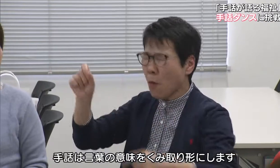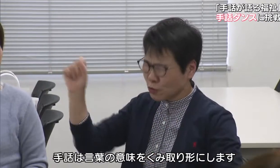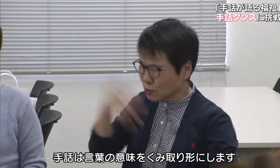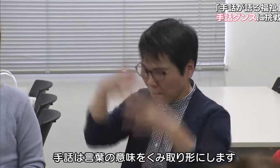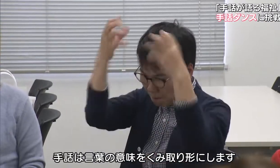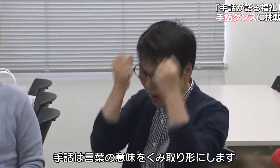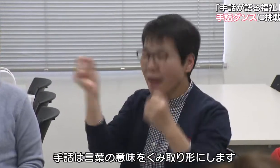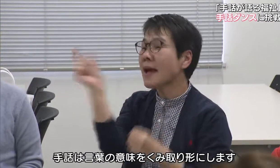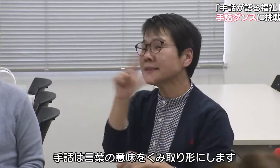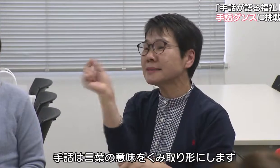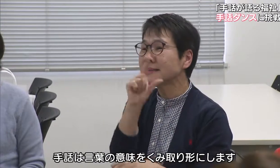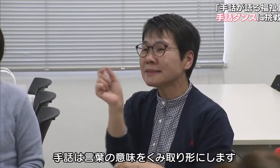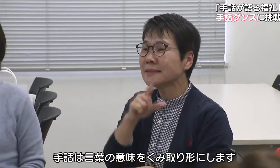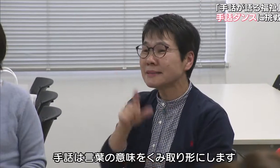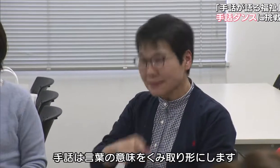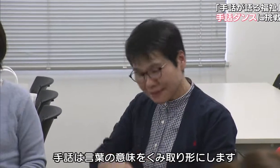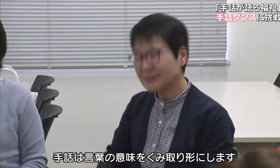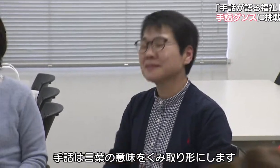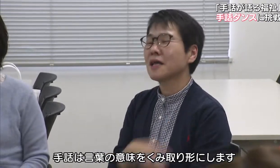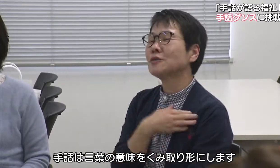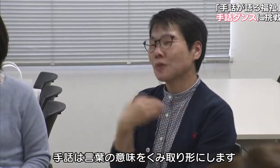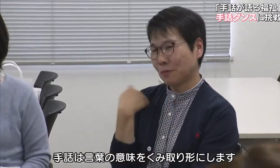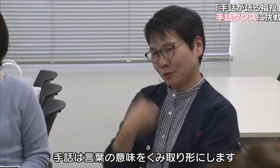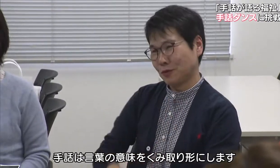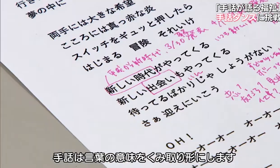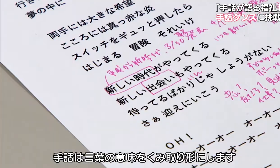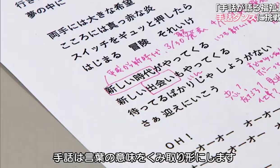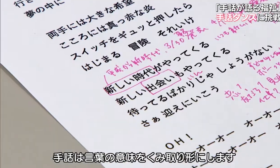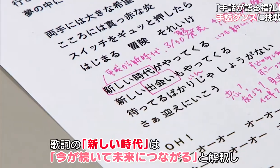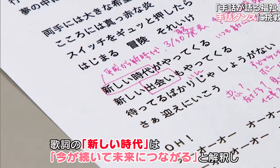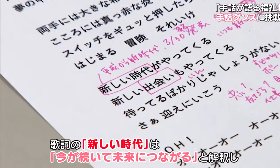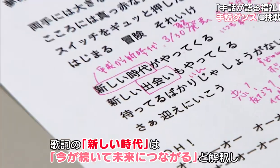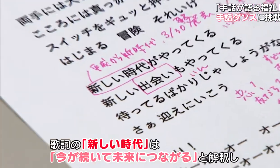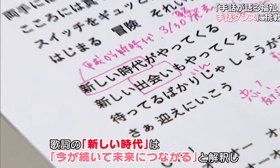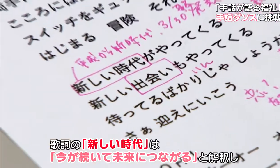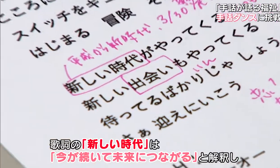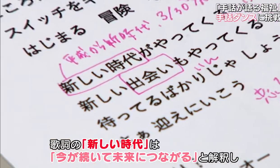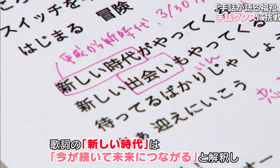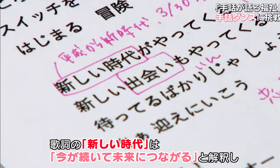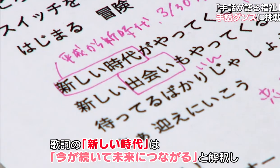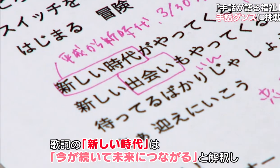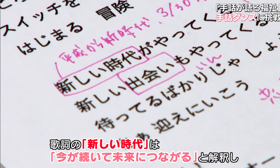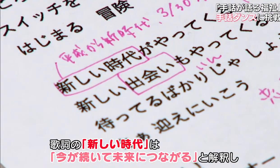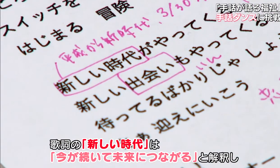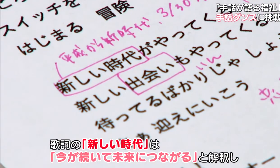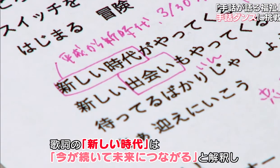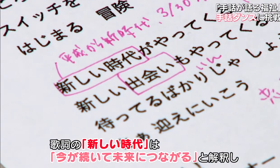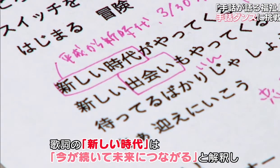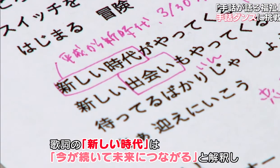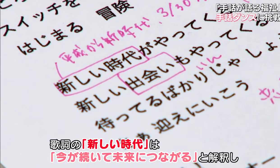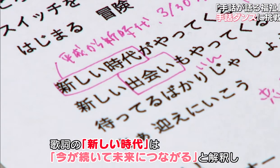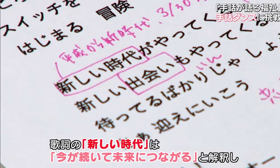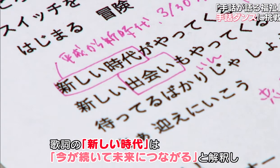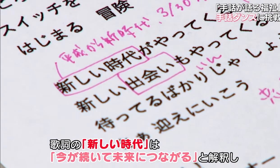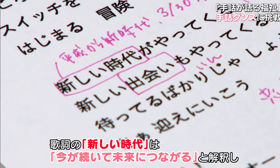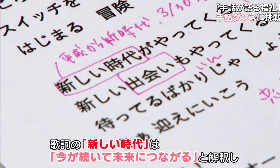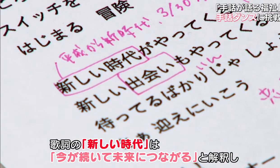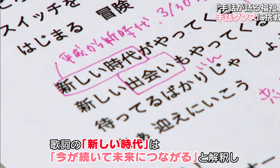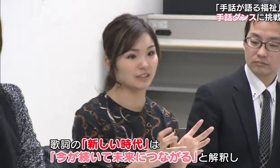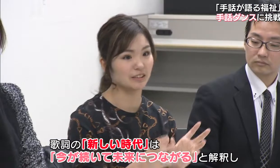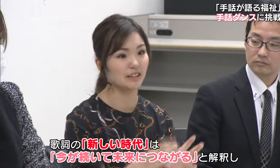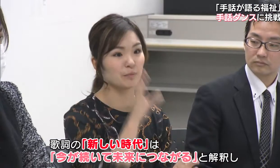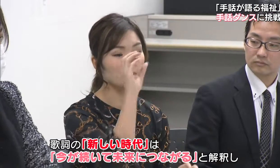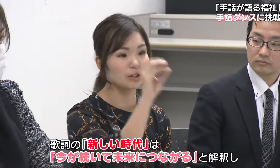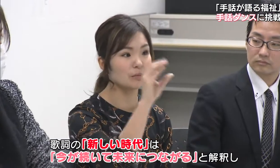は言葉の意味を汲み取り形にします。歌詞の新しい時代は今が続いて未